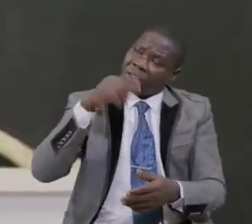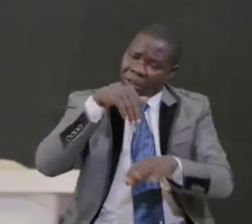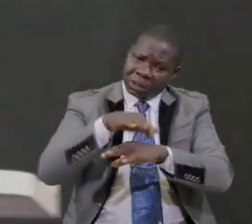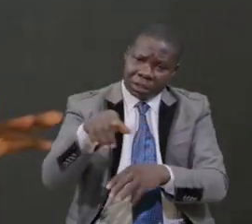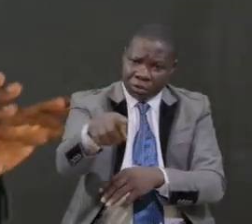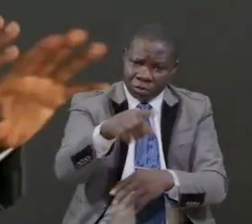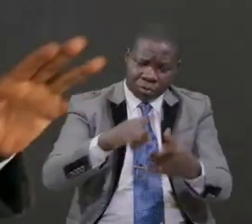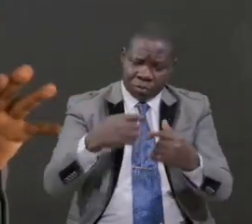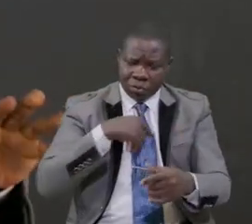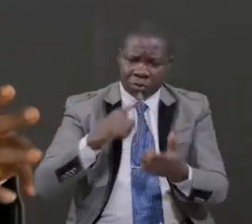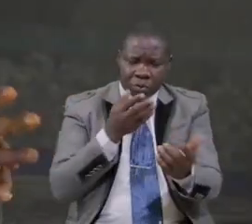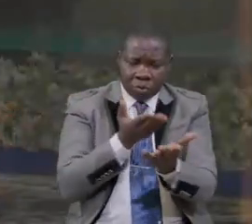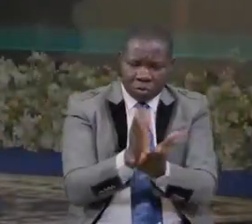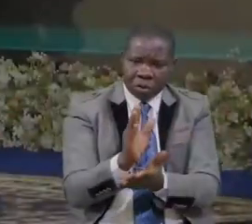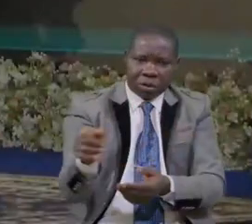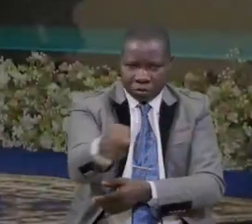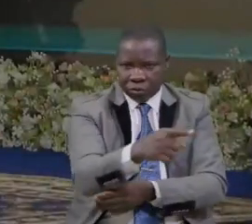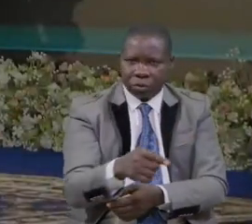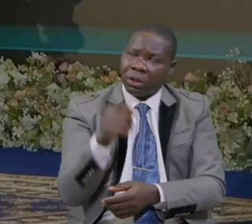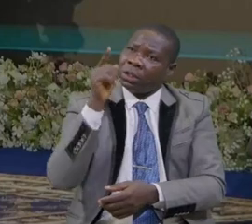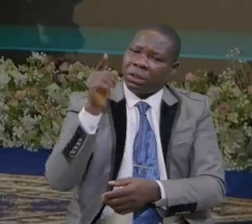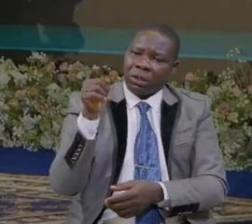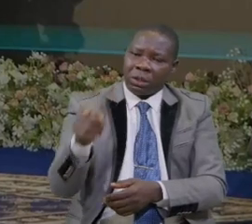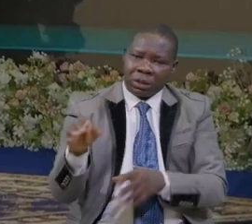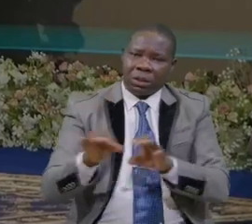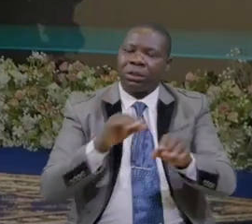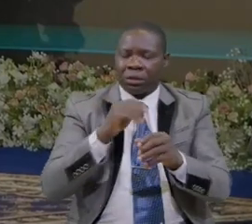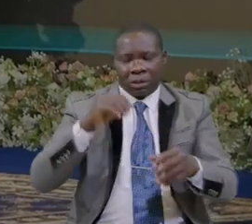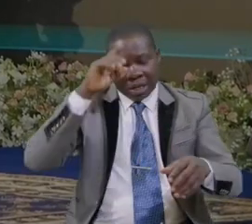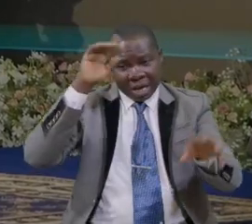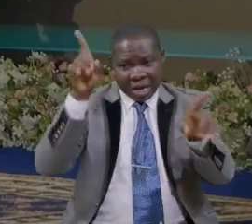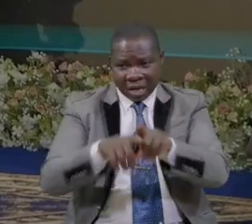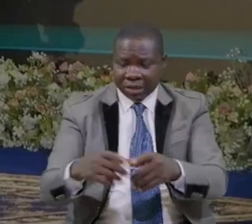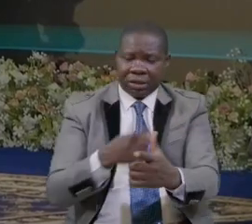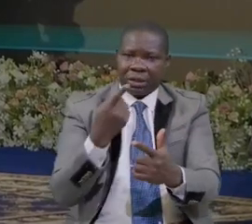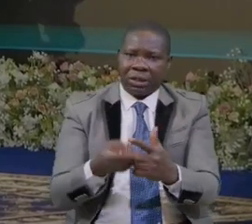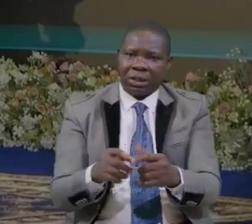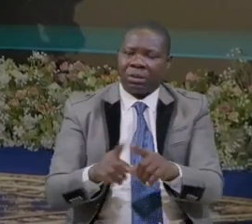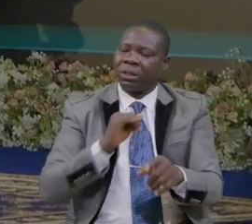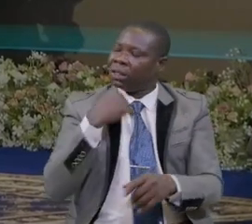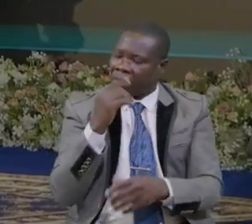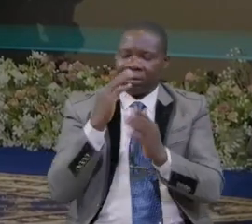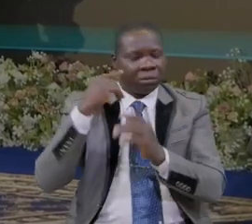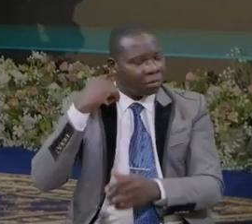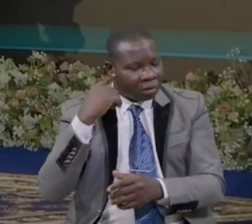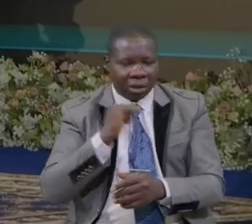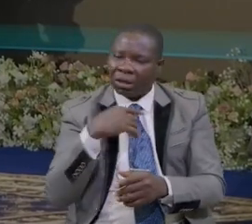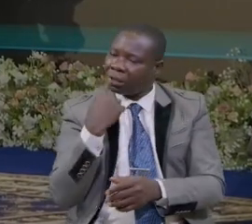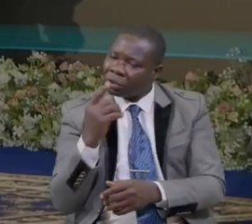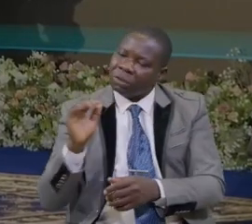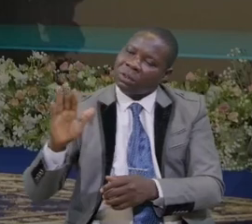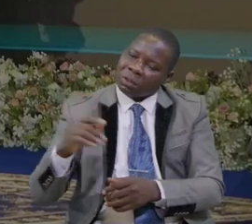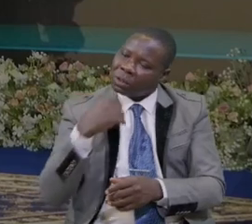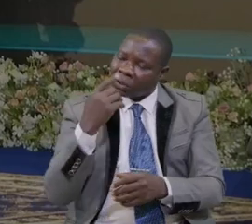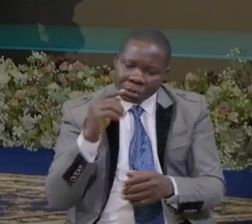corriger. Il n'était pas d'accord. J'ai dit, écoute, je lui ai dit, parlez, dans